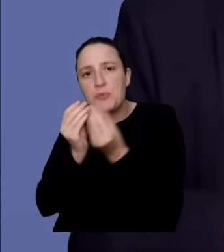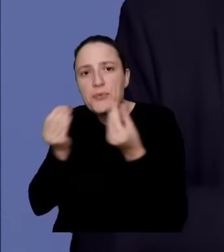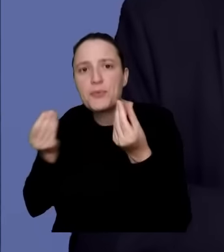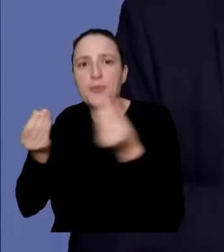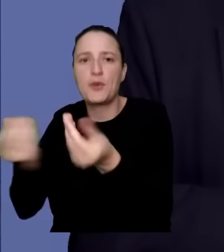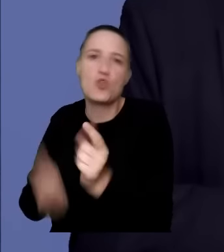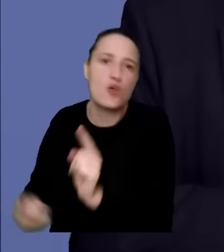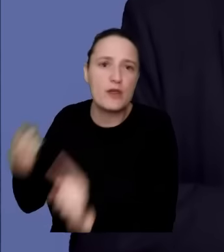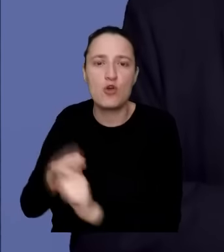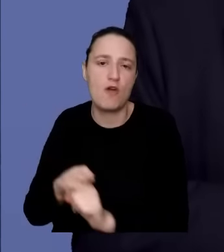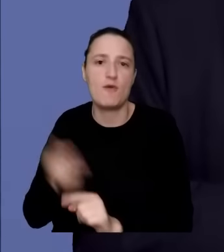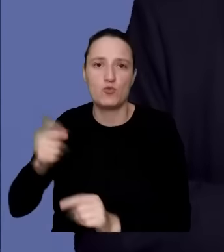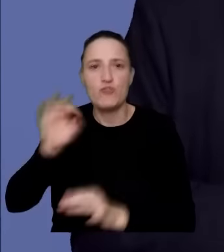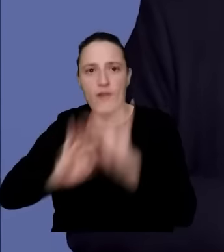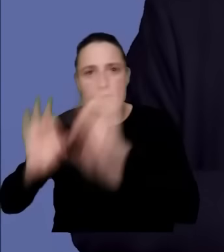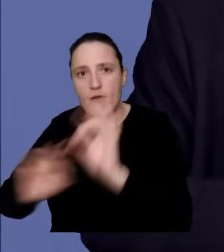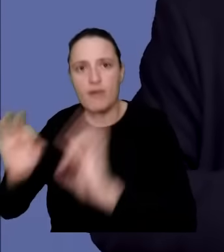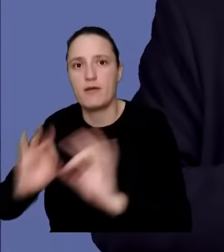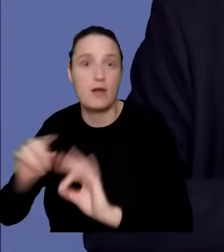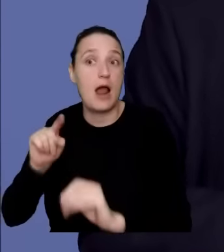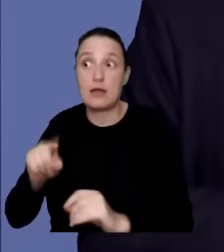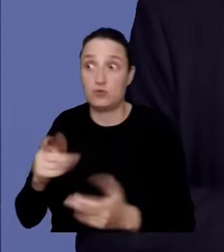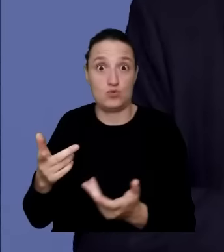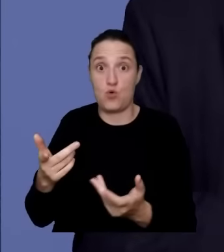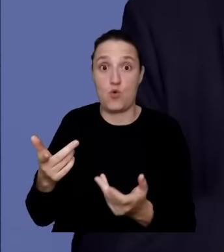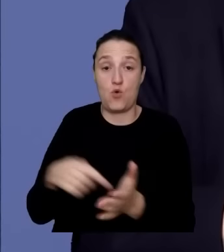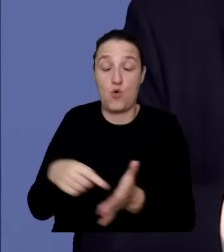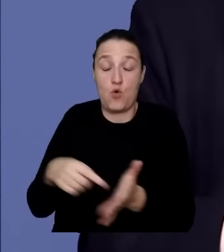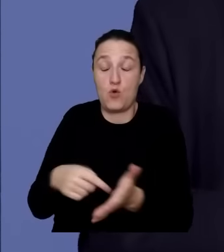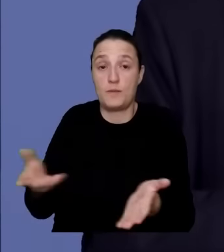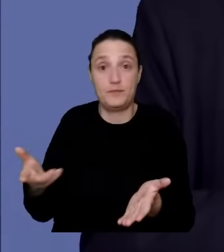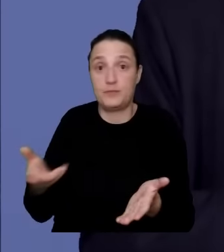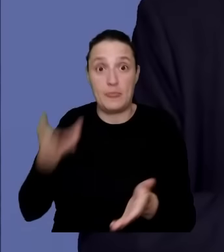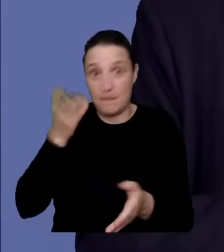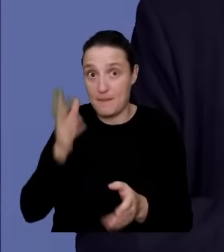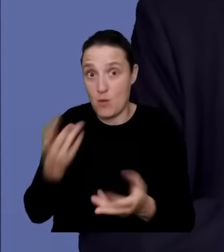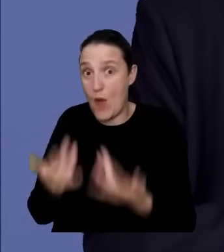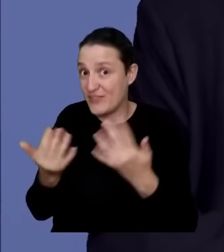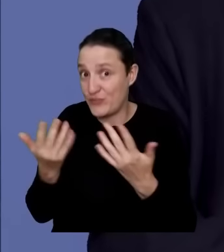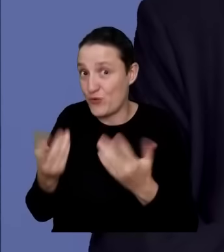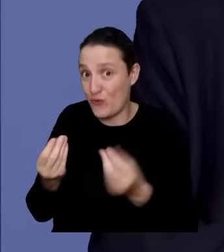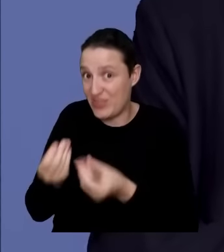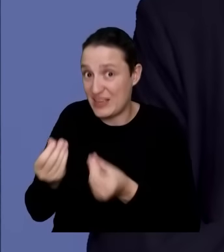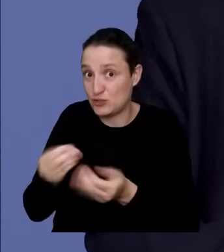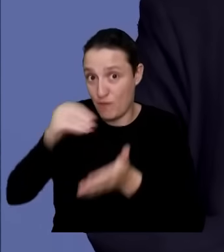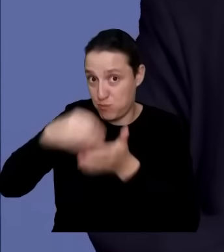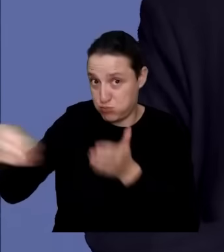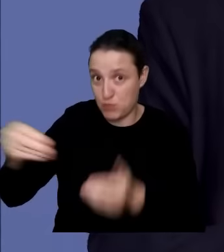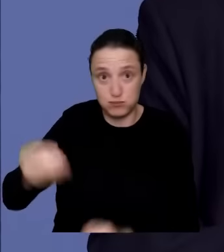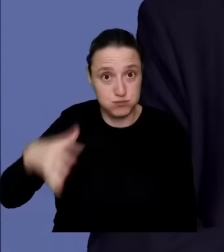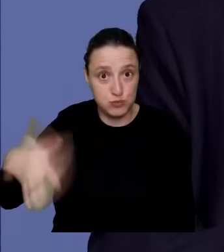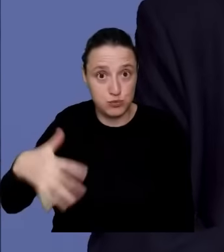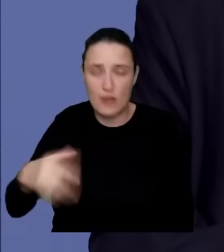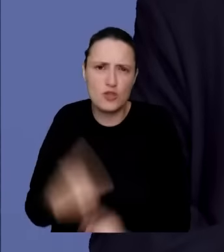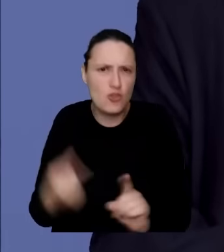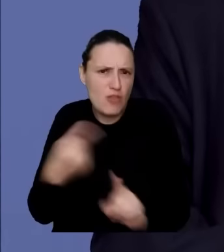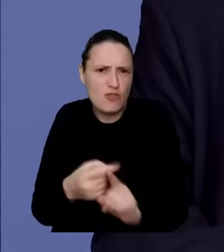wcale ten proces nie należy że tak powiem do łatwych pod względem finansowym to są po prostu dodatkowe